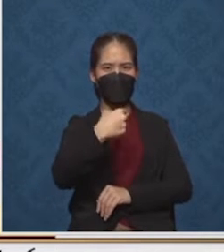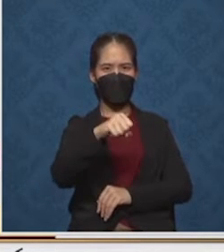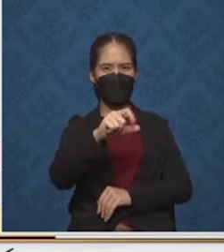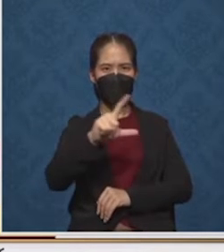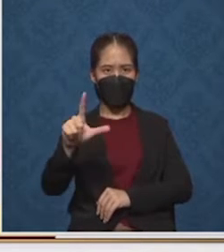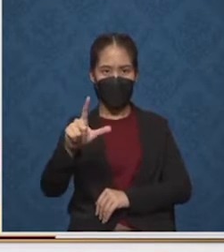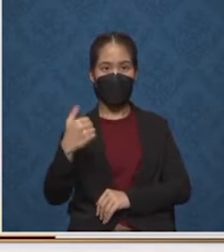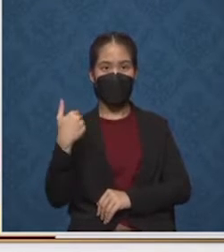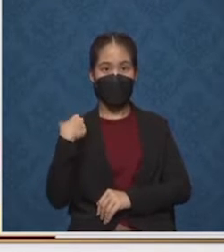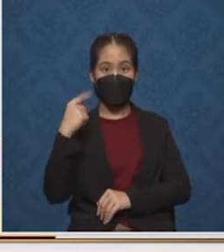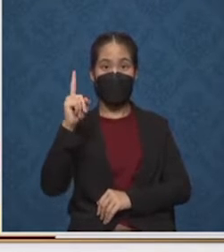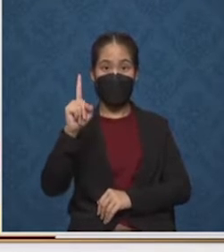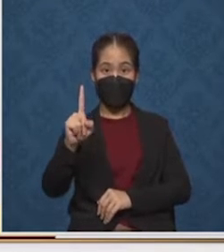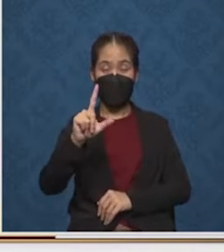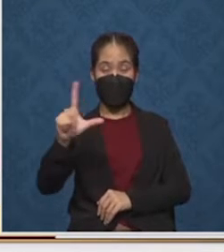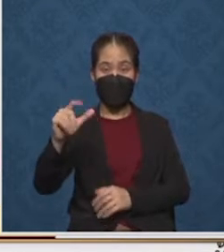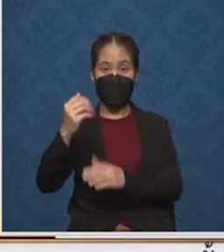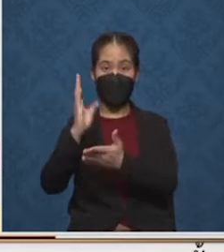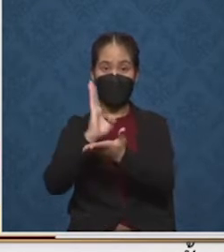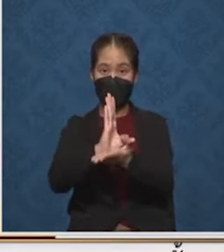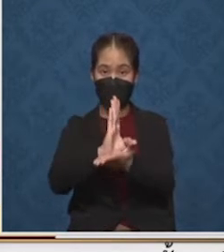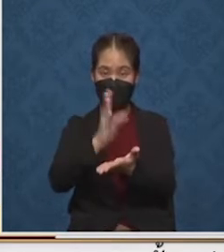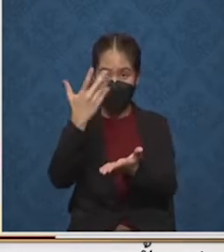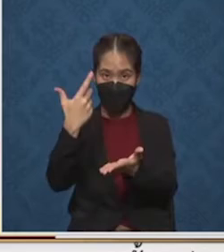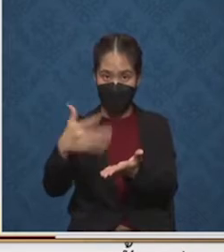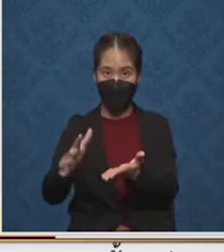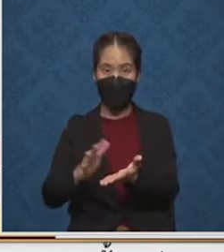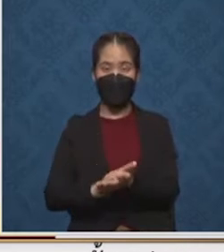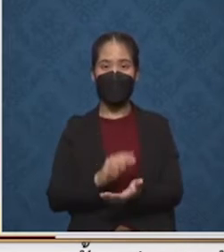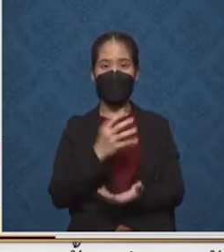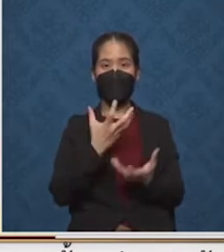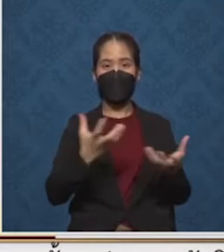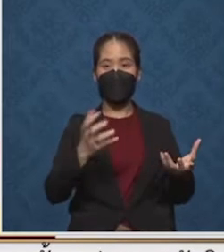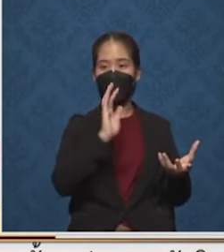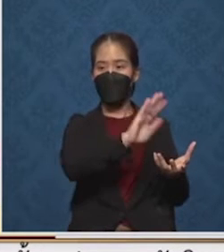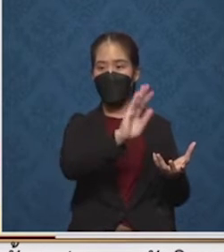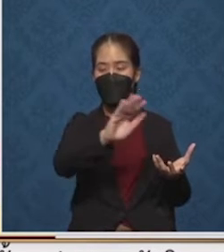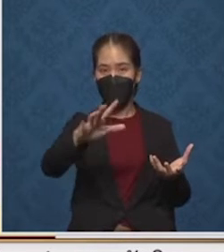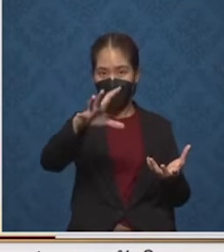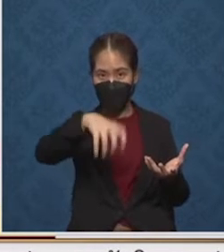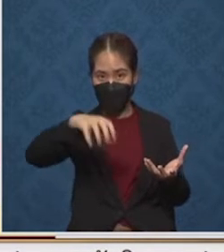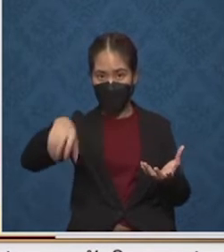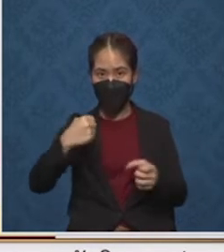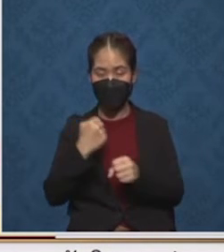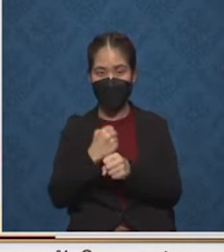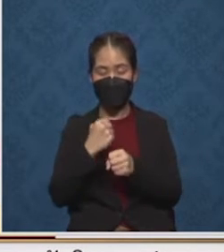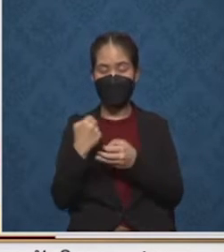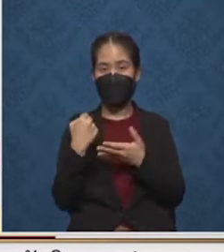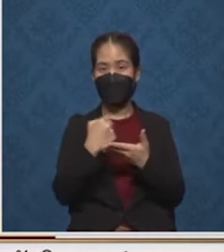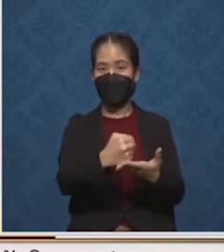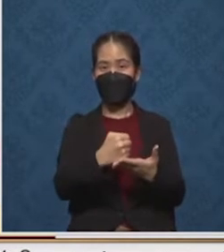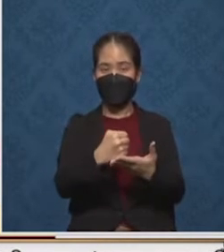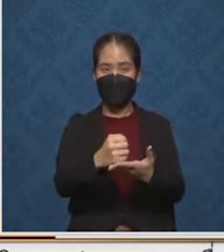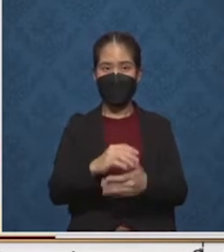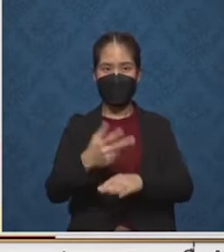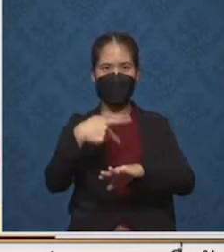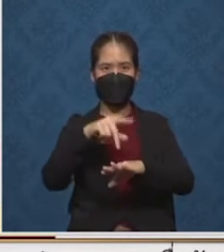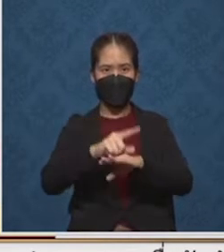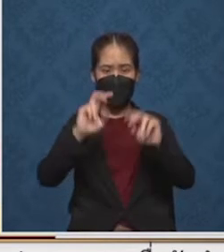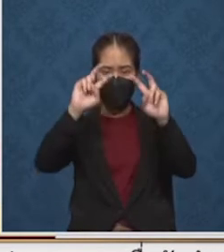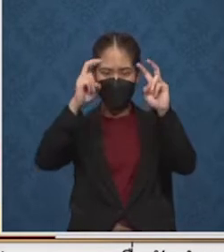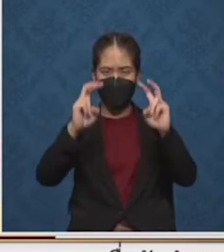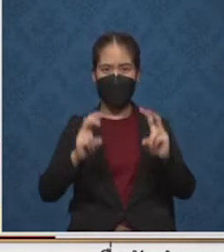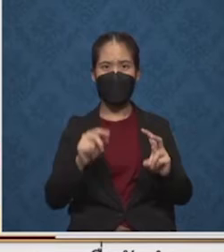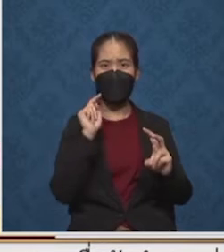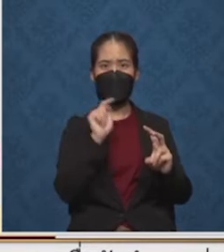บริจาคมาแล้วแล้วเขาเอาของโรงพยาบาลเขามาทำให้ครบ10ล้านแต่ถ้าไม่ทันกับเรื่องแค่นี้